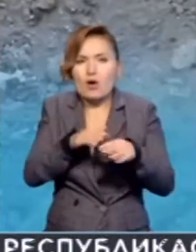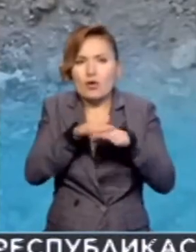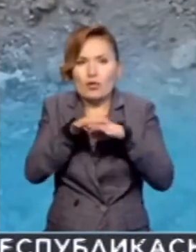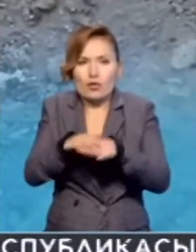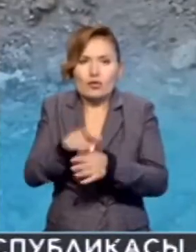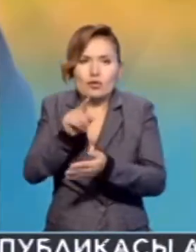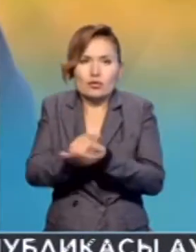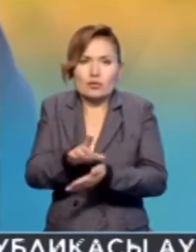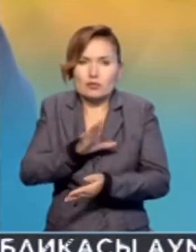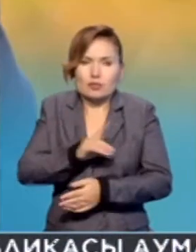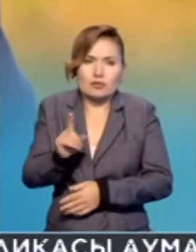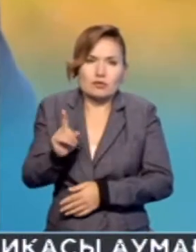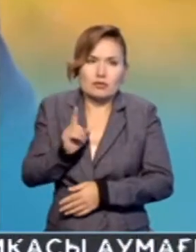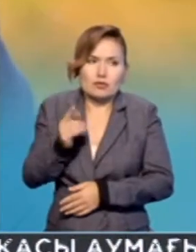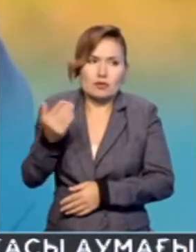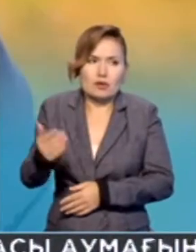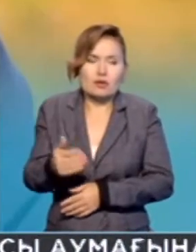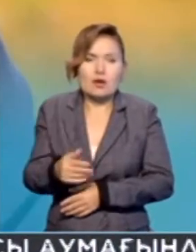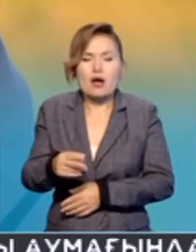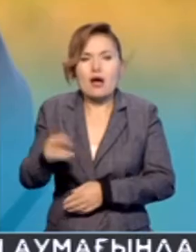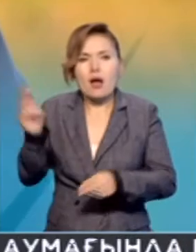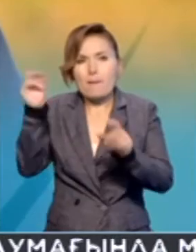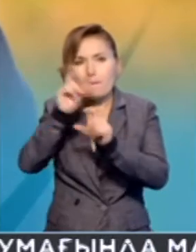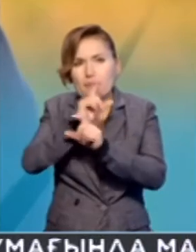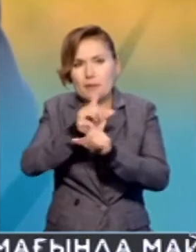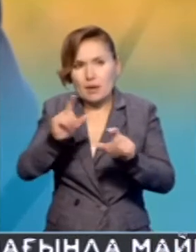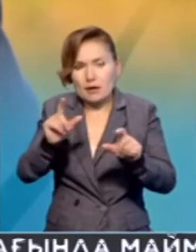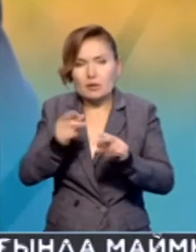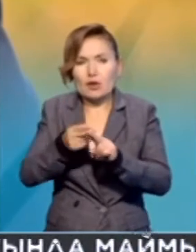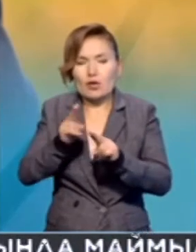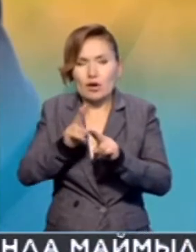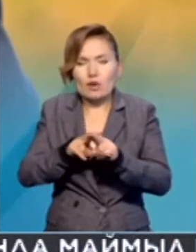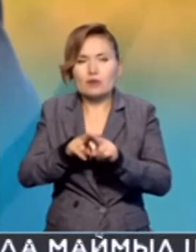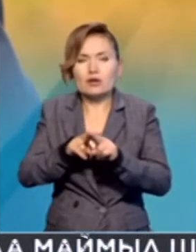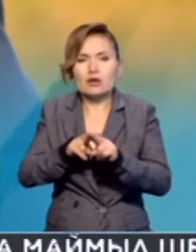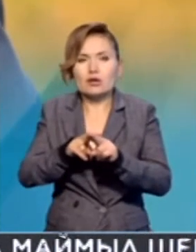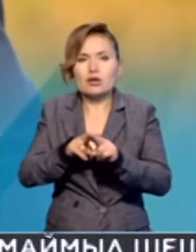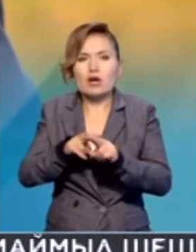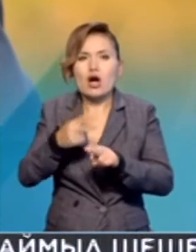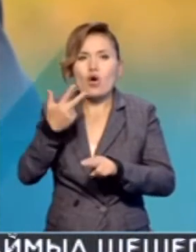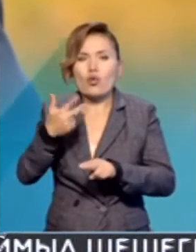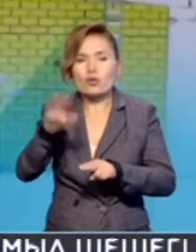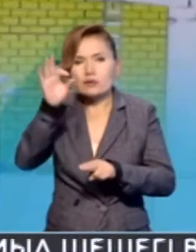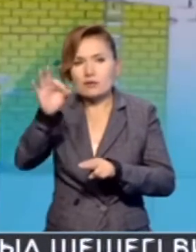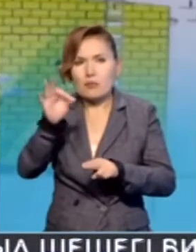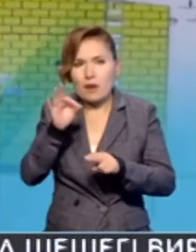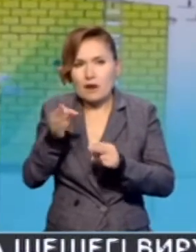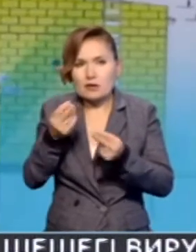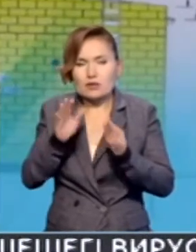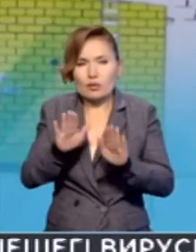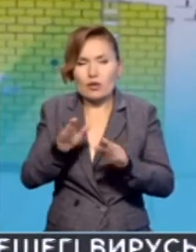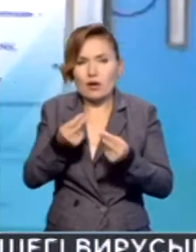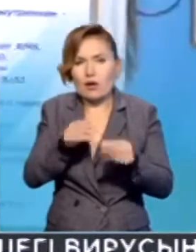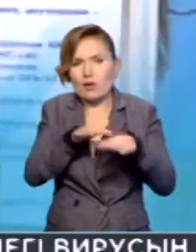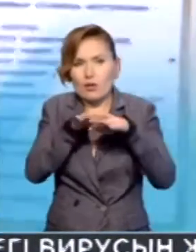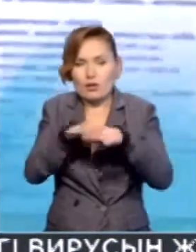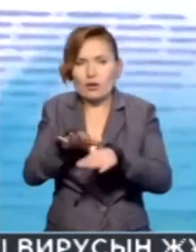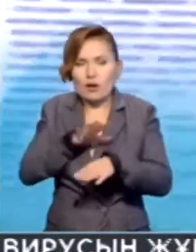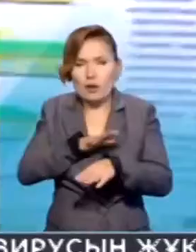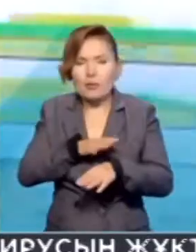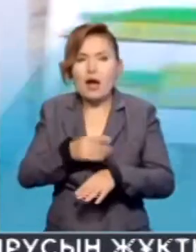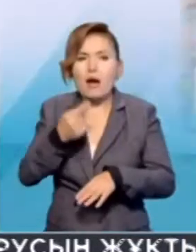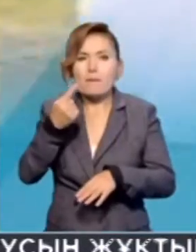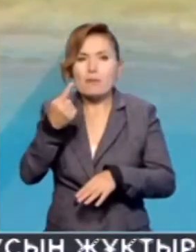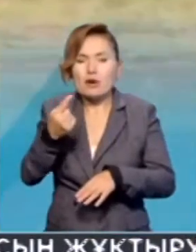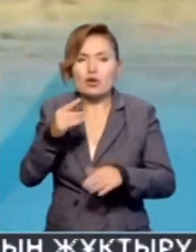тиіс. Мектептің 30% қаражатын берді. 700 миллионға жақын қаражат, соның 30%-ын беріп отыр қазір. Үйлерге бір үйге 24